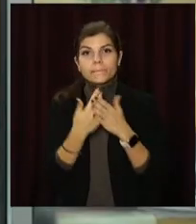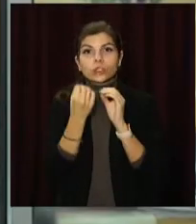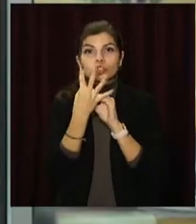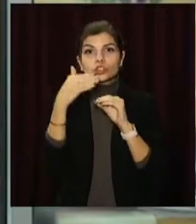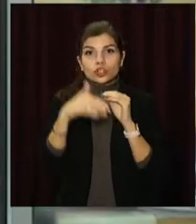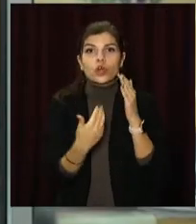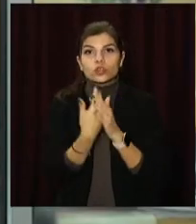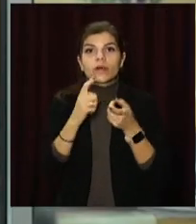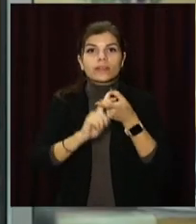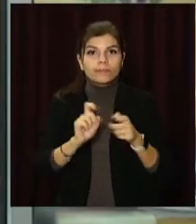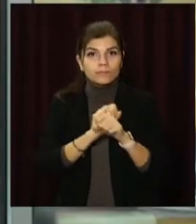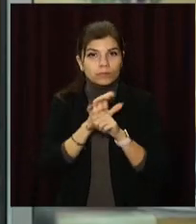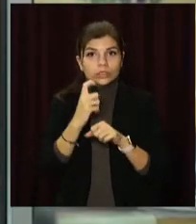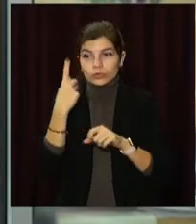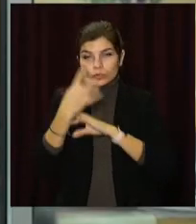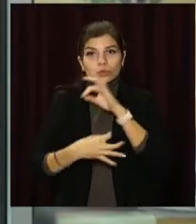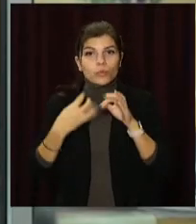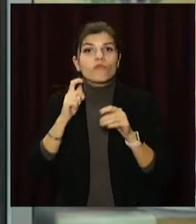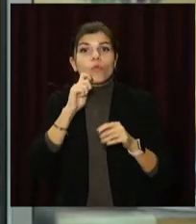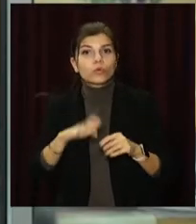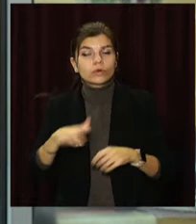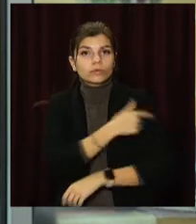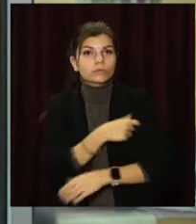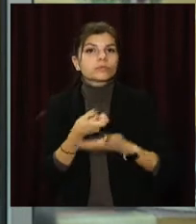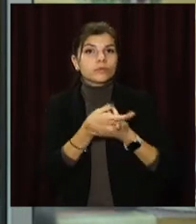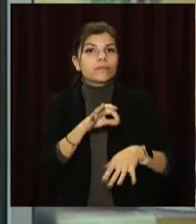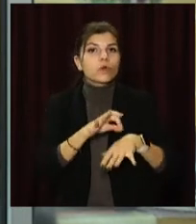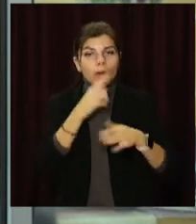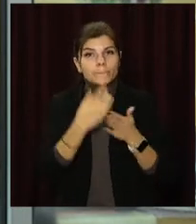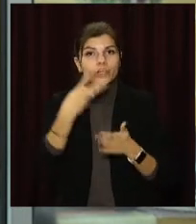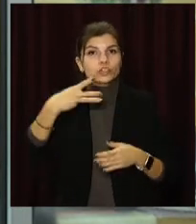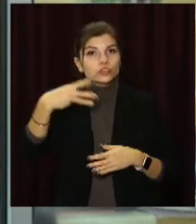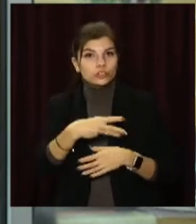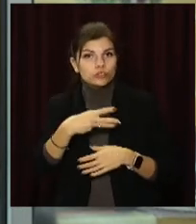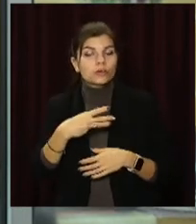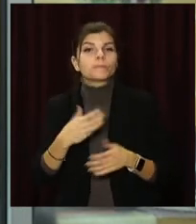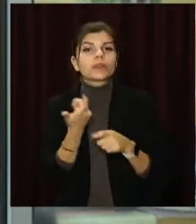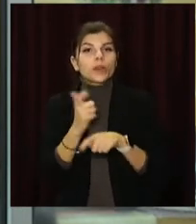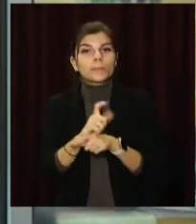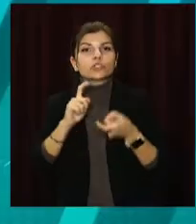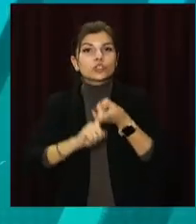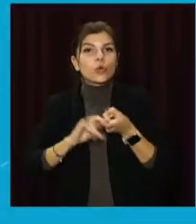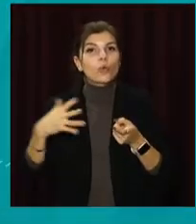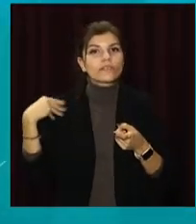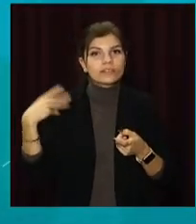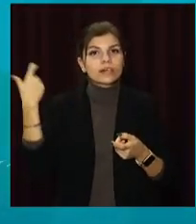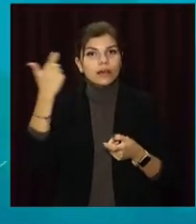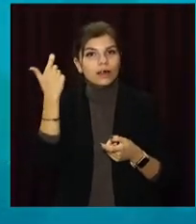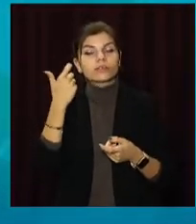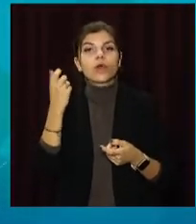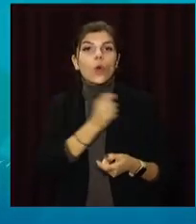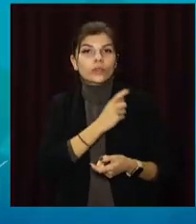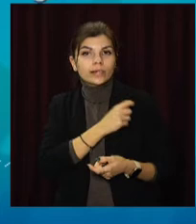14 тисяч нових інфікованих за добу в Україні. У шпиталених хворих – понад 3 тисячі. Найбільше заражених у Львівській,